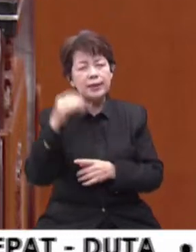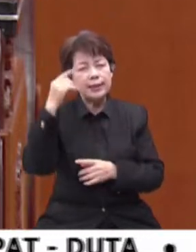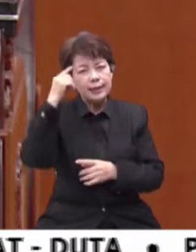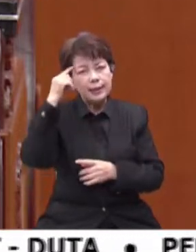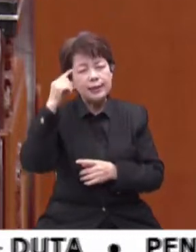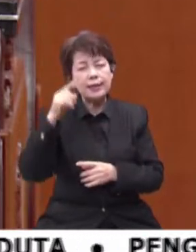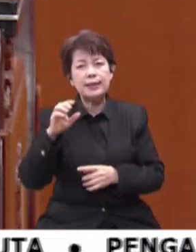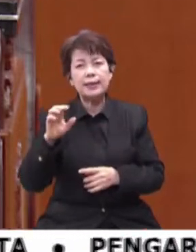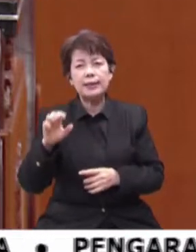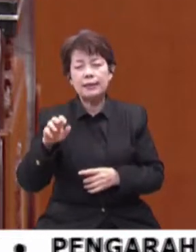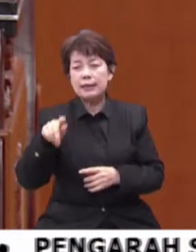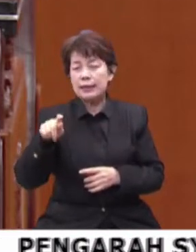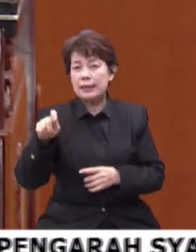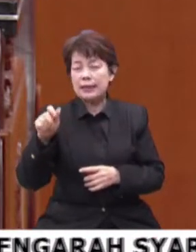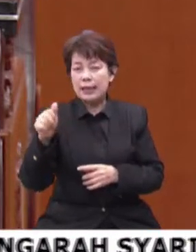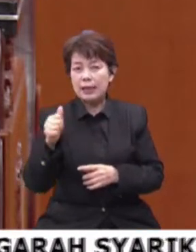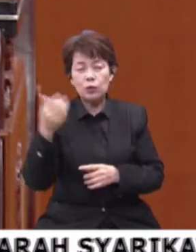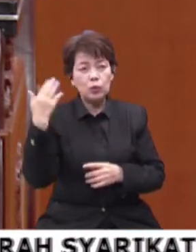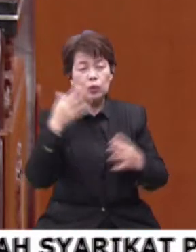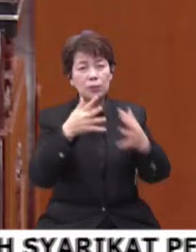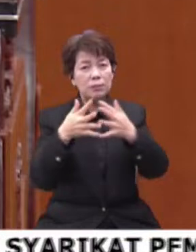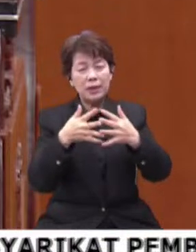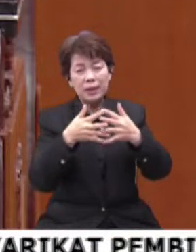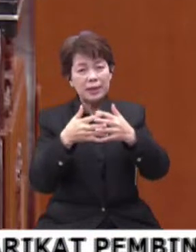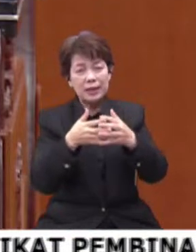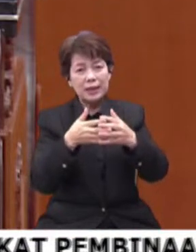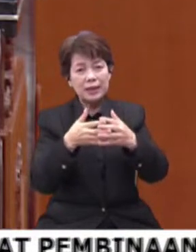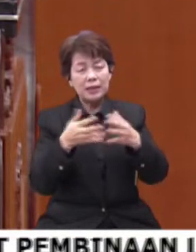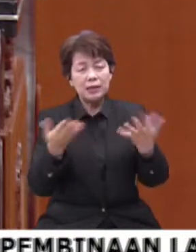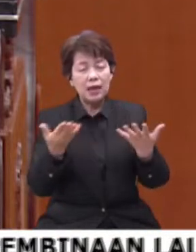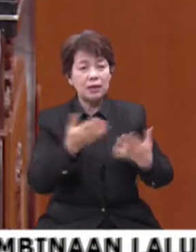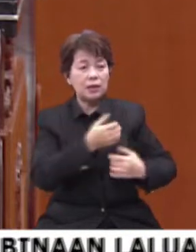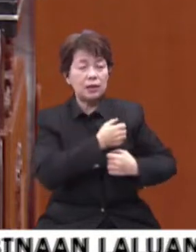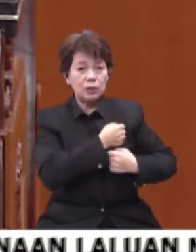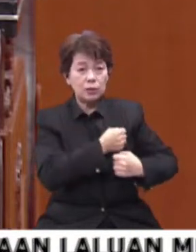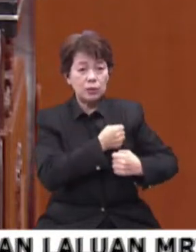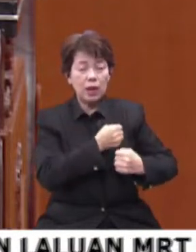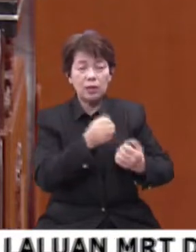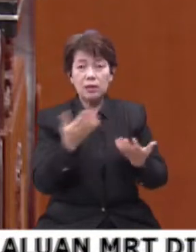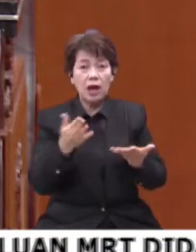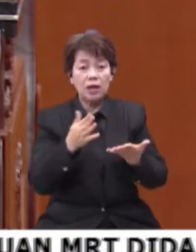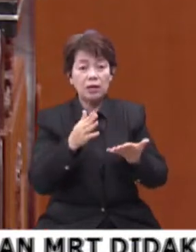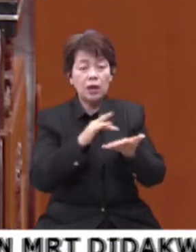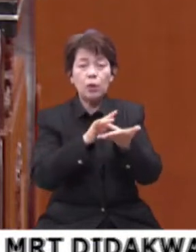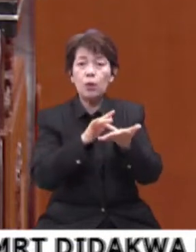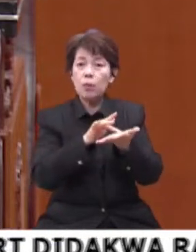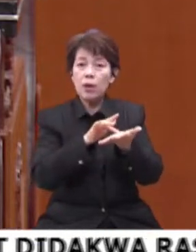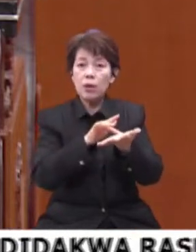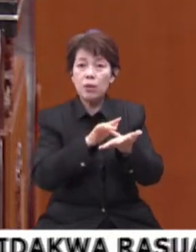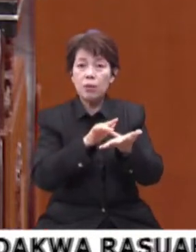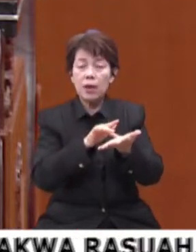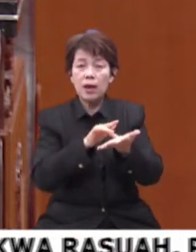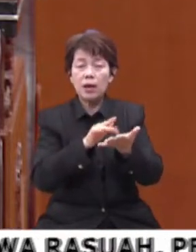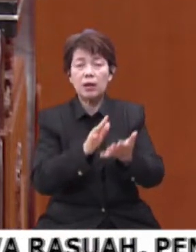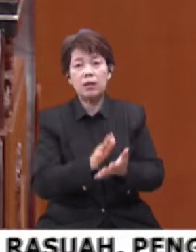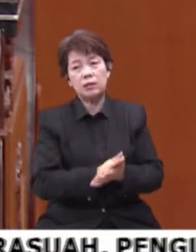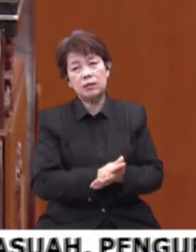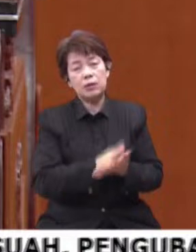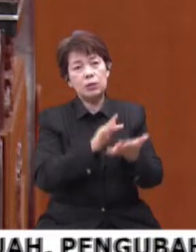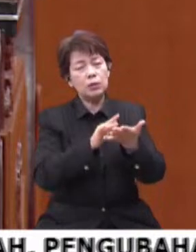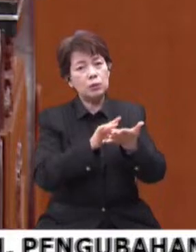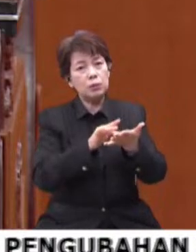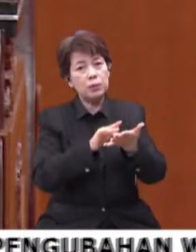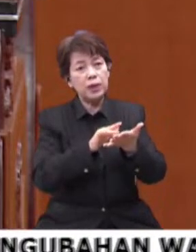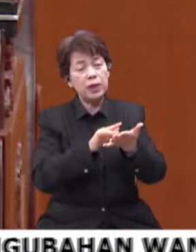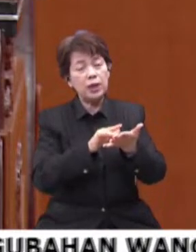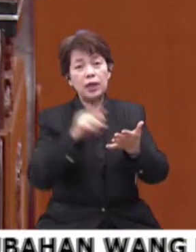tidak membenakan negara anggota menggunakan ubah-ubatan yang generik Jadi ubah-ubah